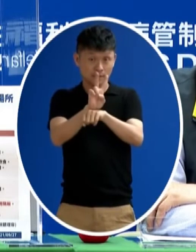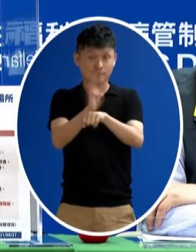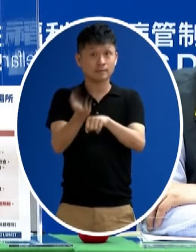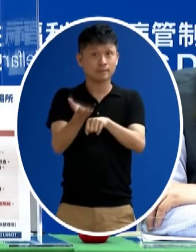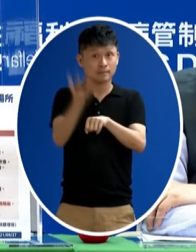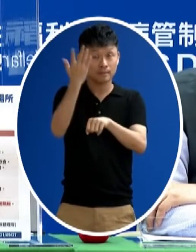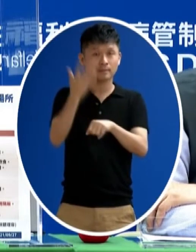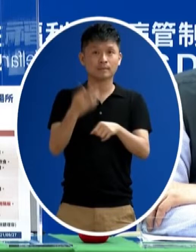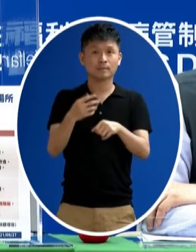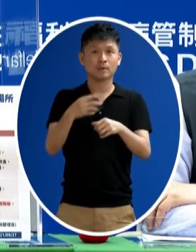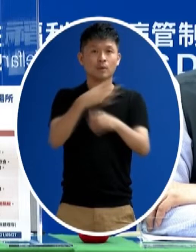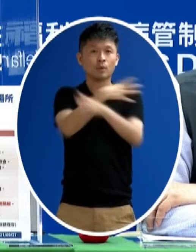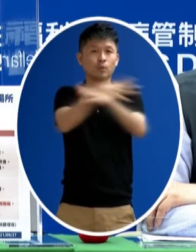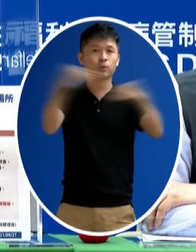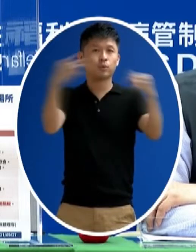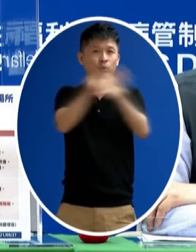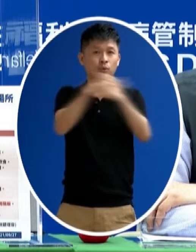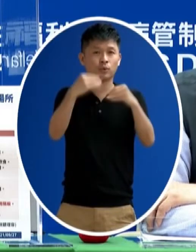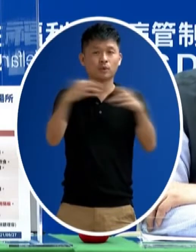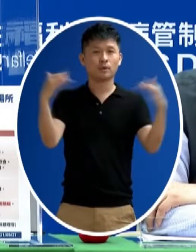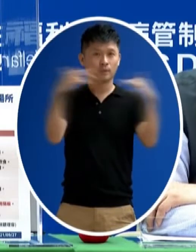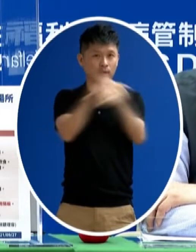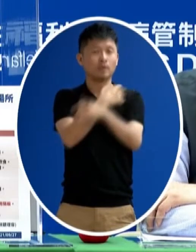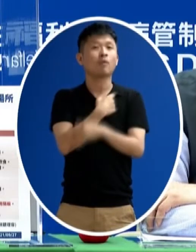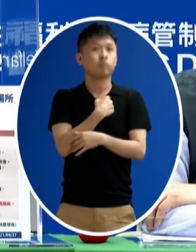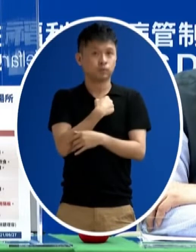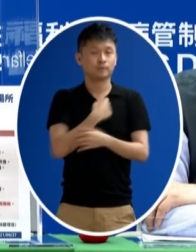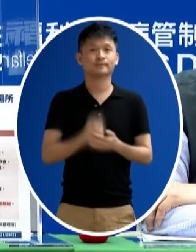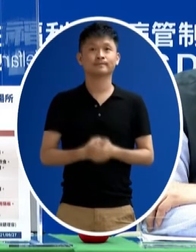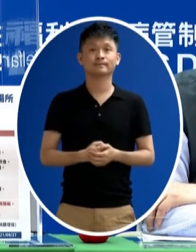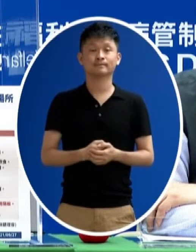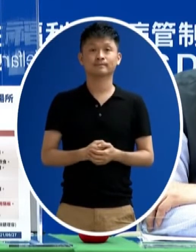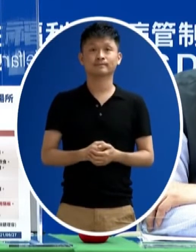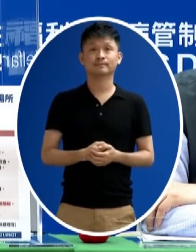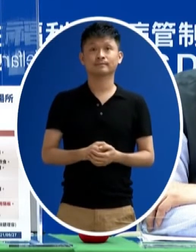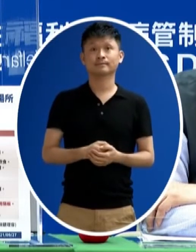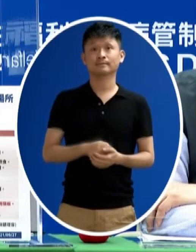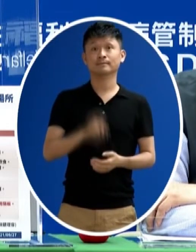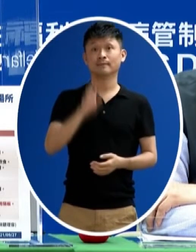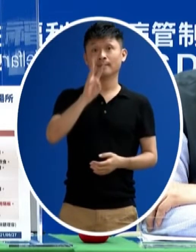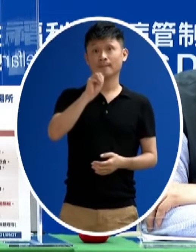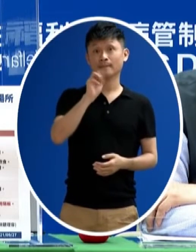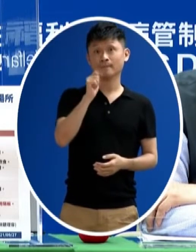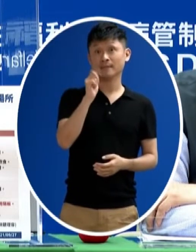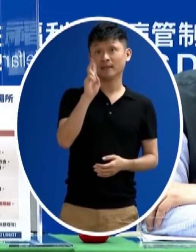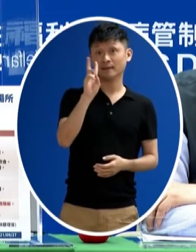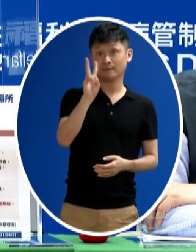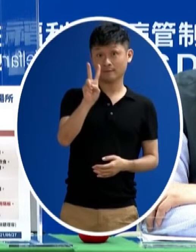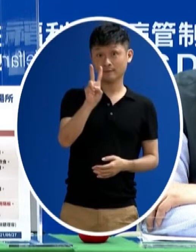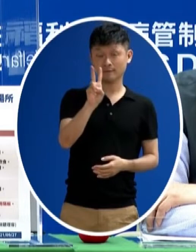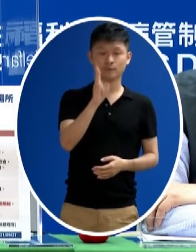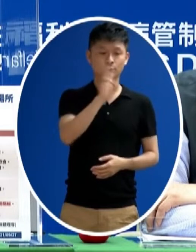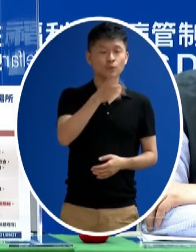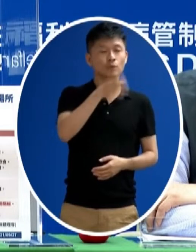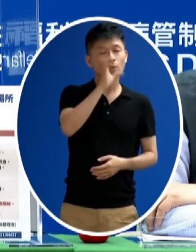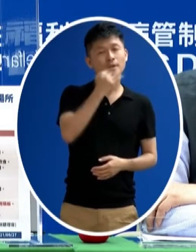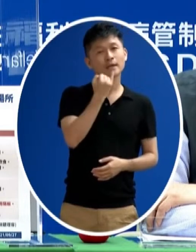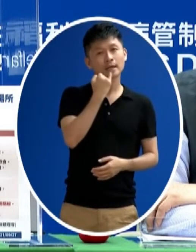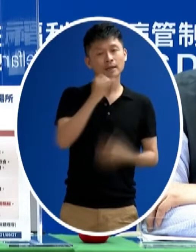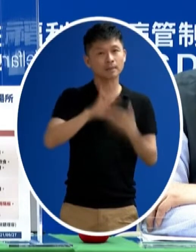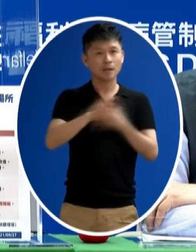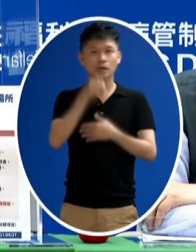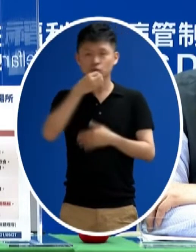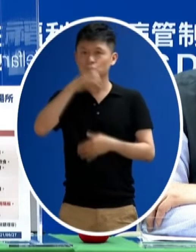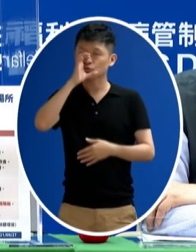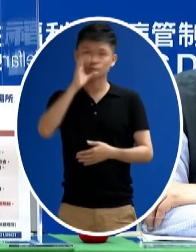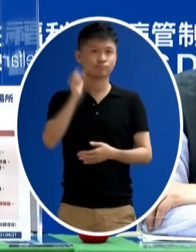气。那 MTV 就是大概就是除饮水外不得饮食，除饮材禁止